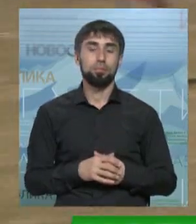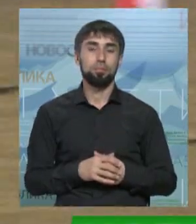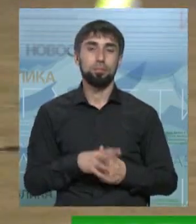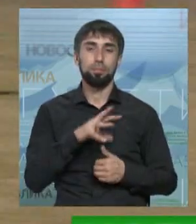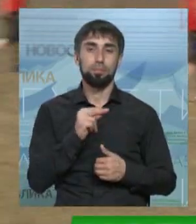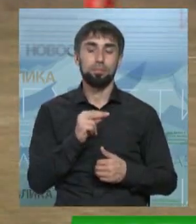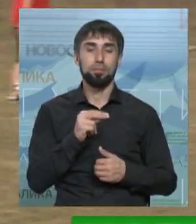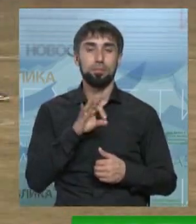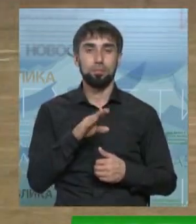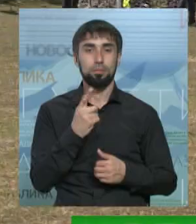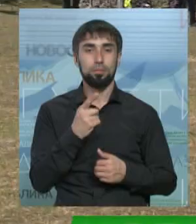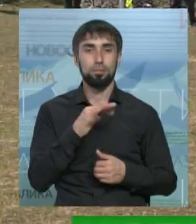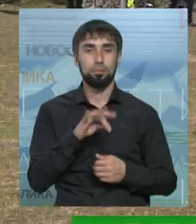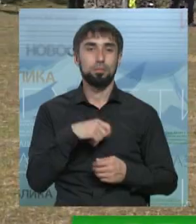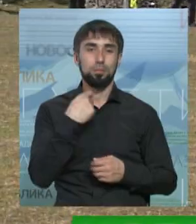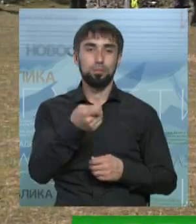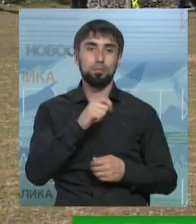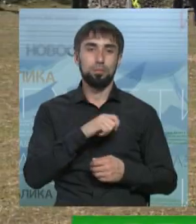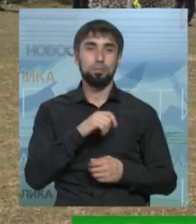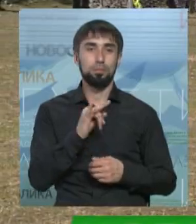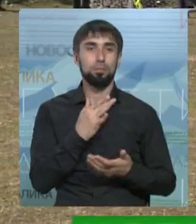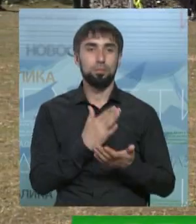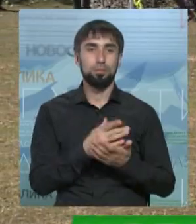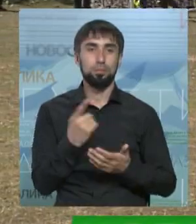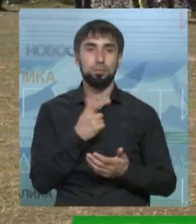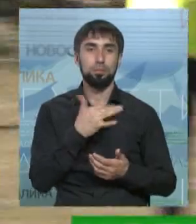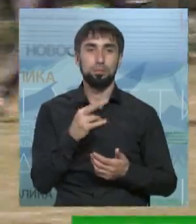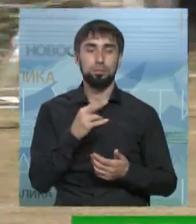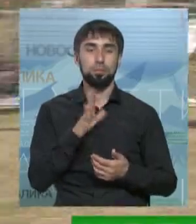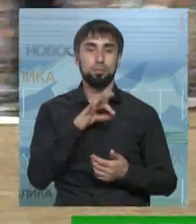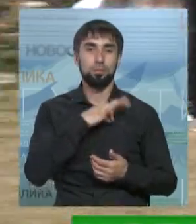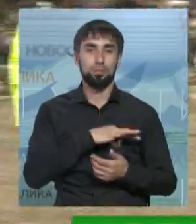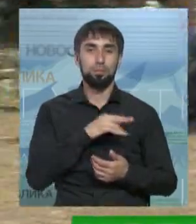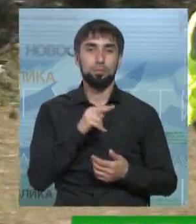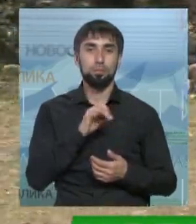Мяч летит от одних ворот в другие. И, наконец, первый гол в пользу Чермена.